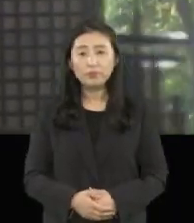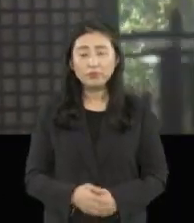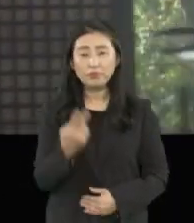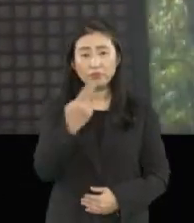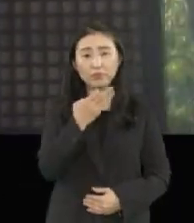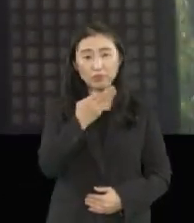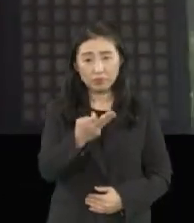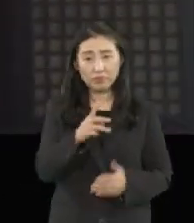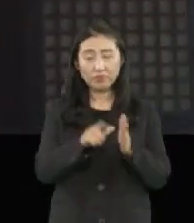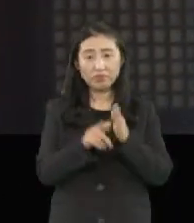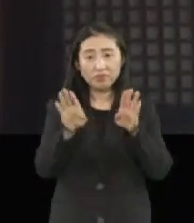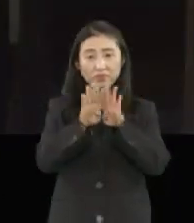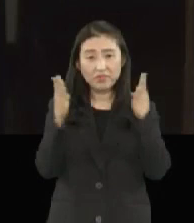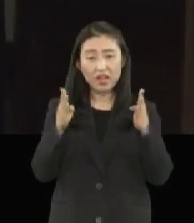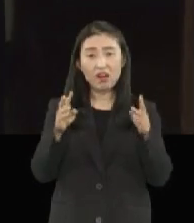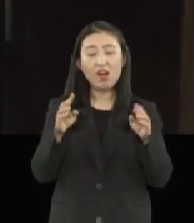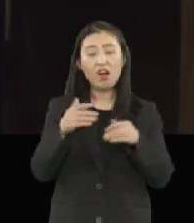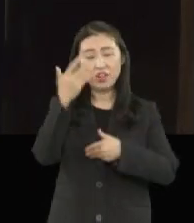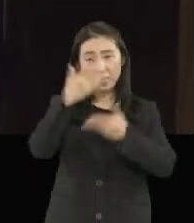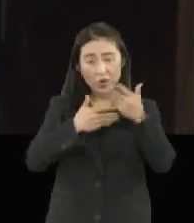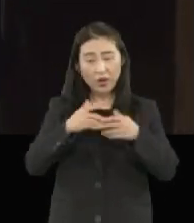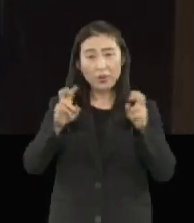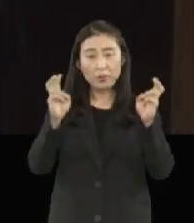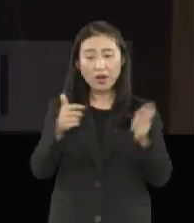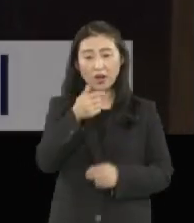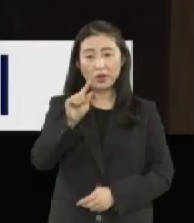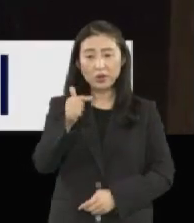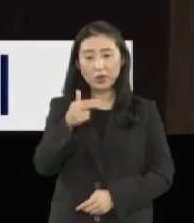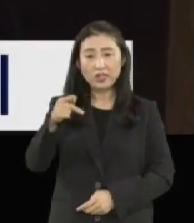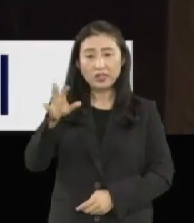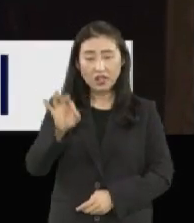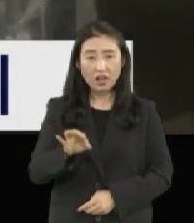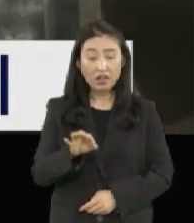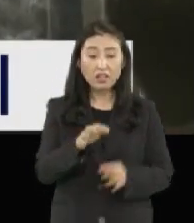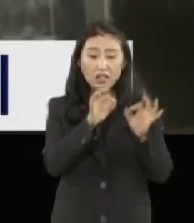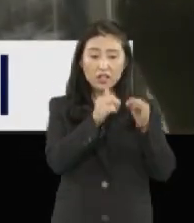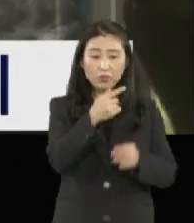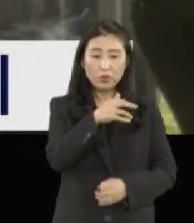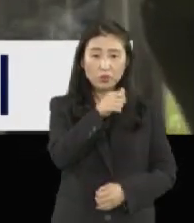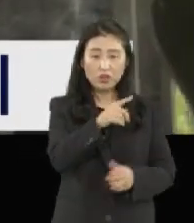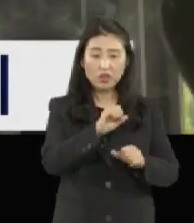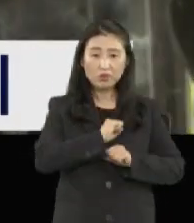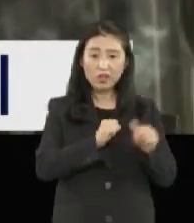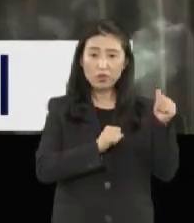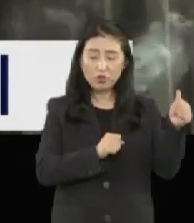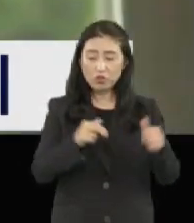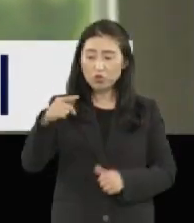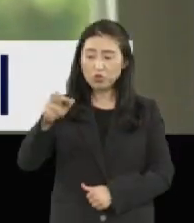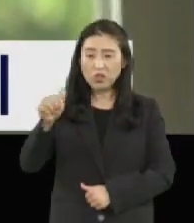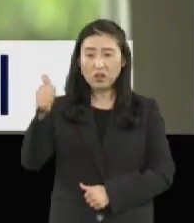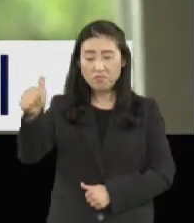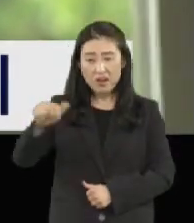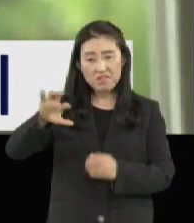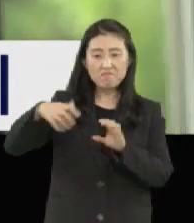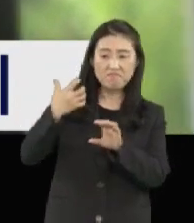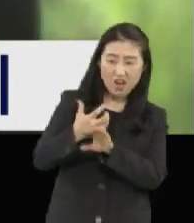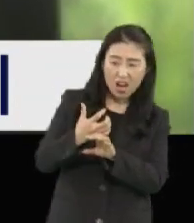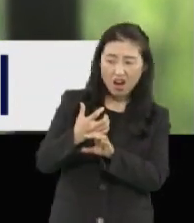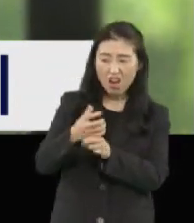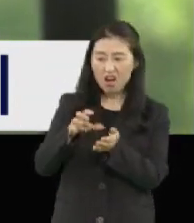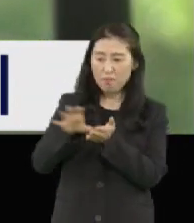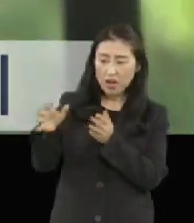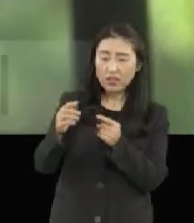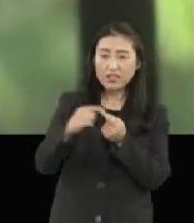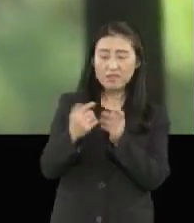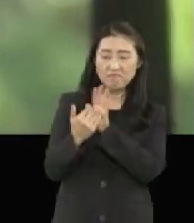지난 2013년 개봉한 영화 관상 김종서 장군이 수양대군 의 반인륜적인 역모를 받기 위해 온 몸을 던진